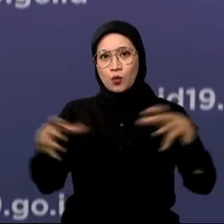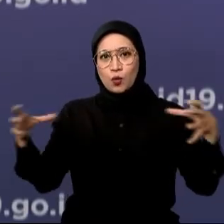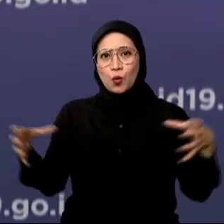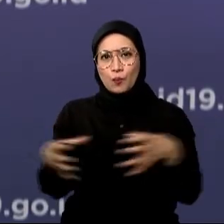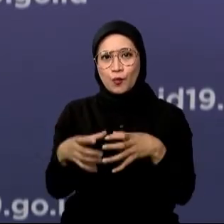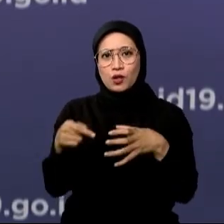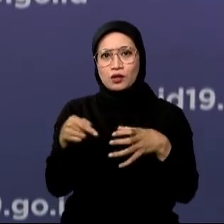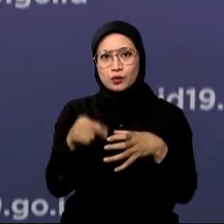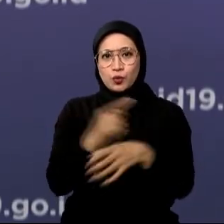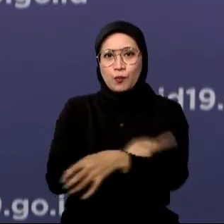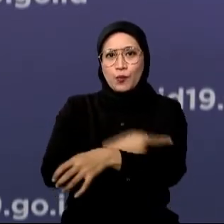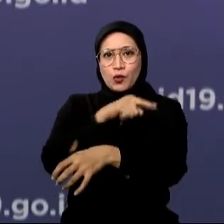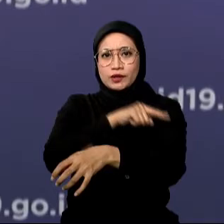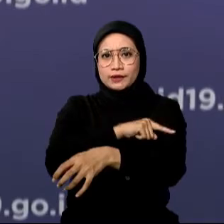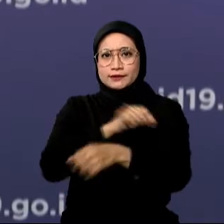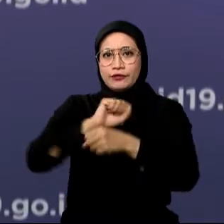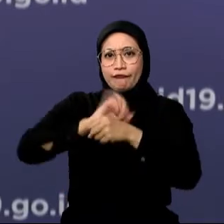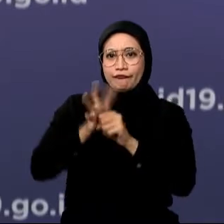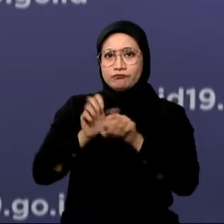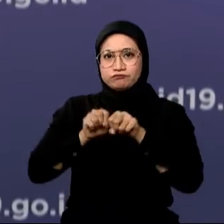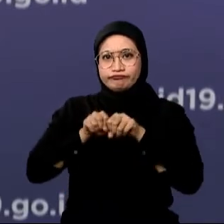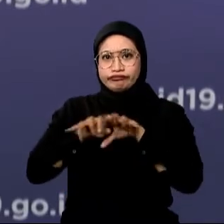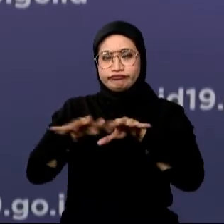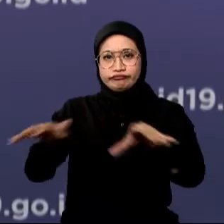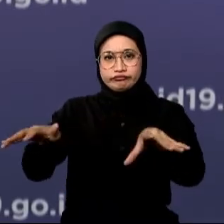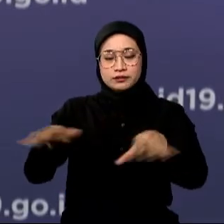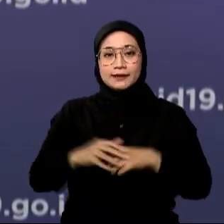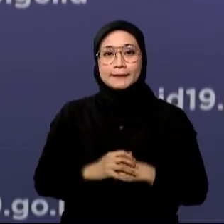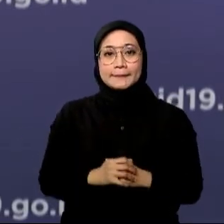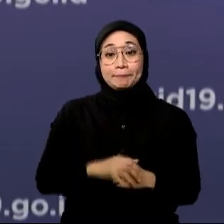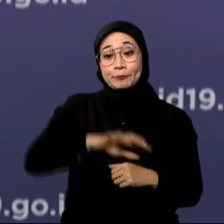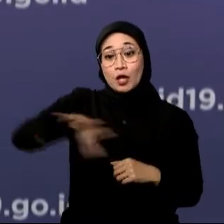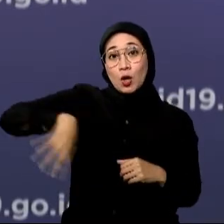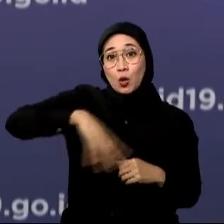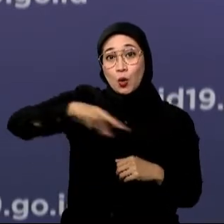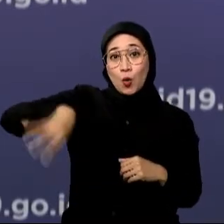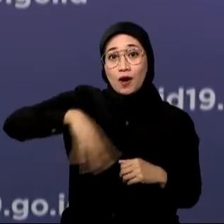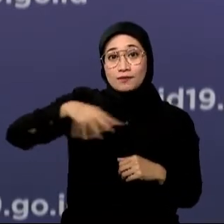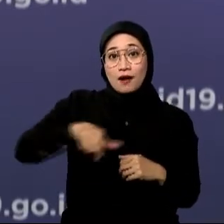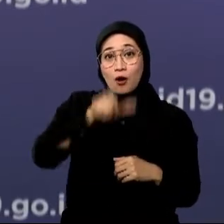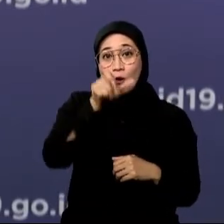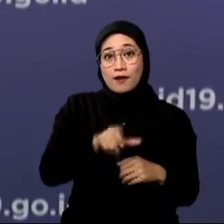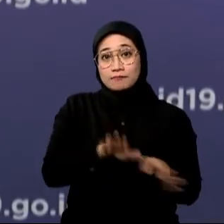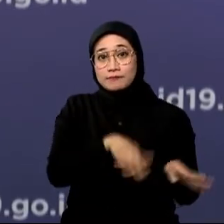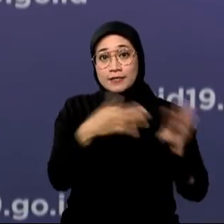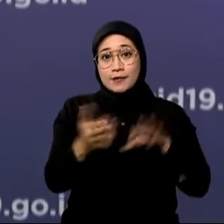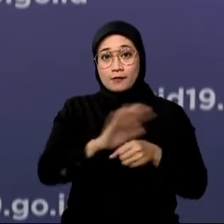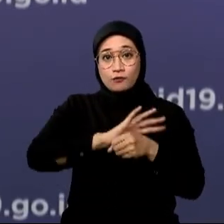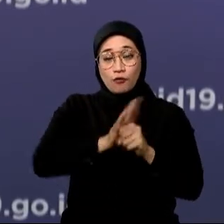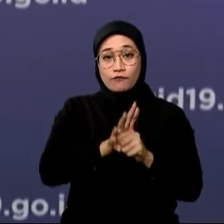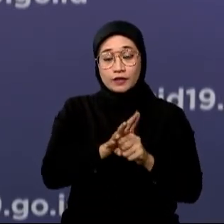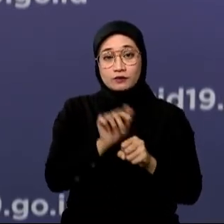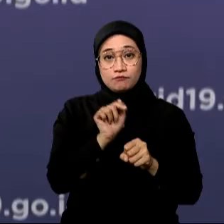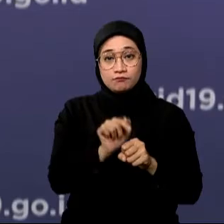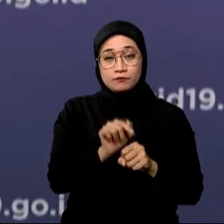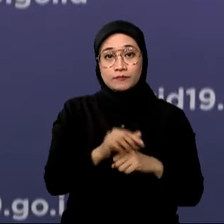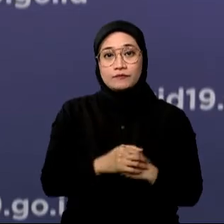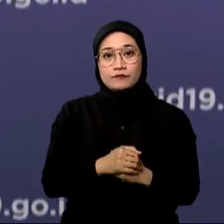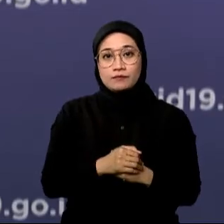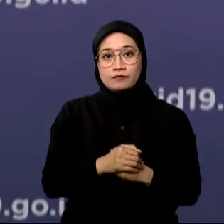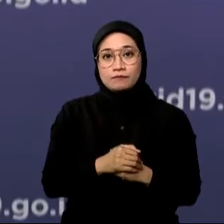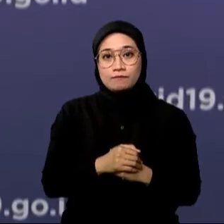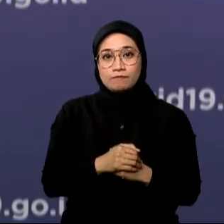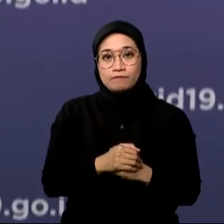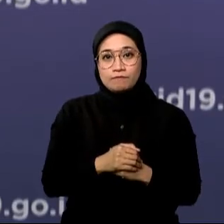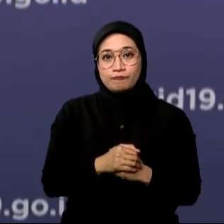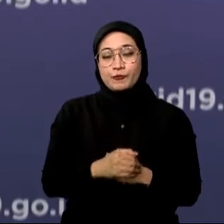menjadi tempat penyebaran virus COVID-19. Untuk keluarga COVID-19 yang meninggal dunia, serahkan